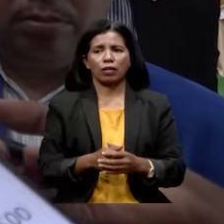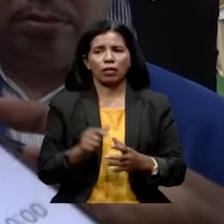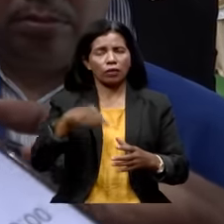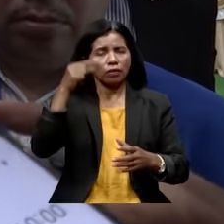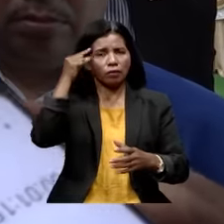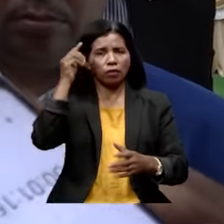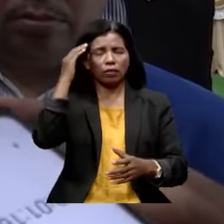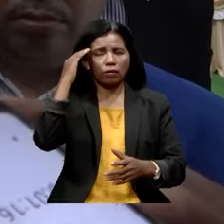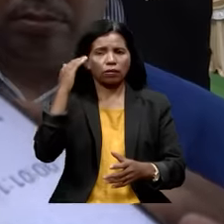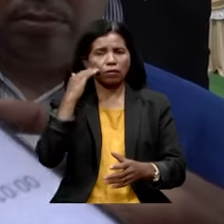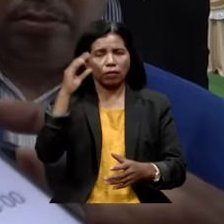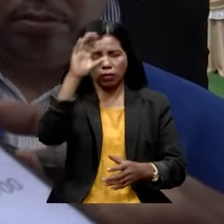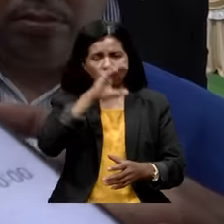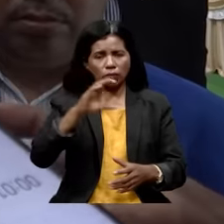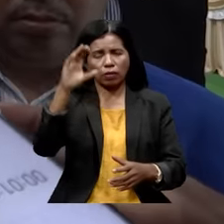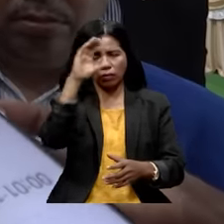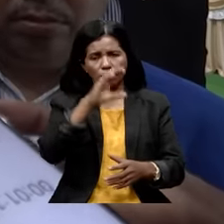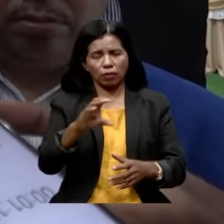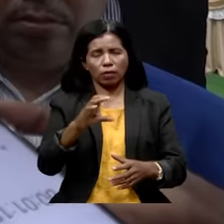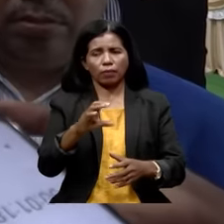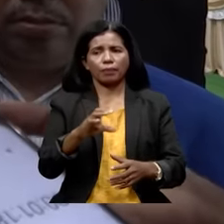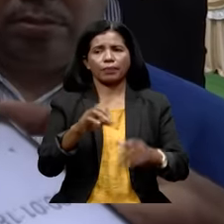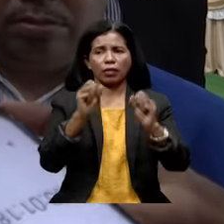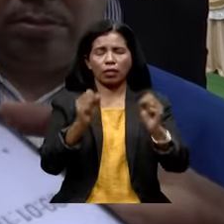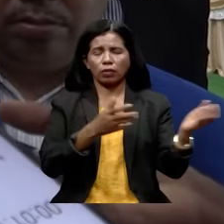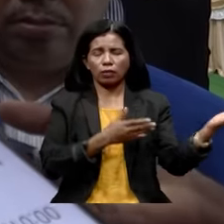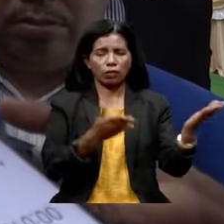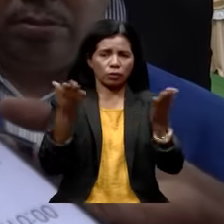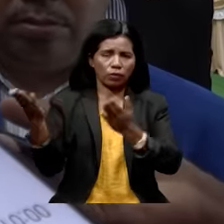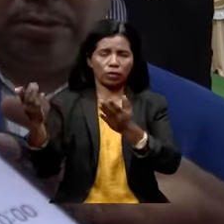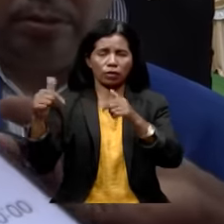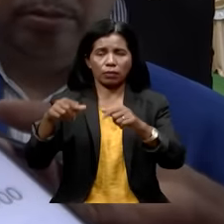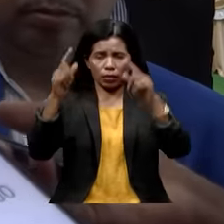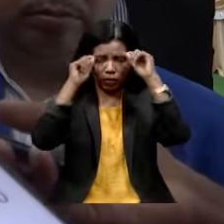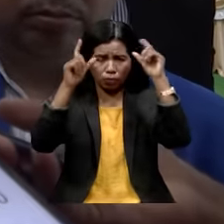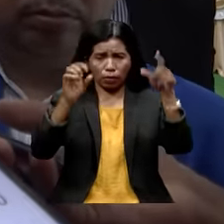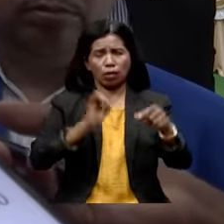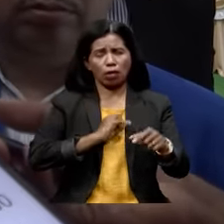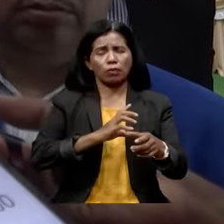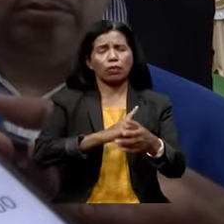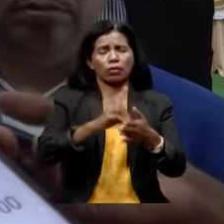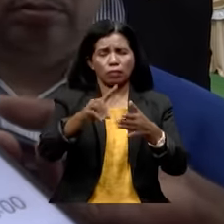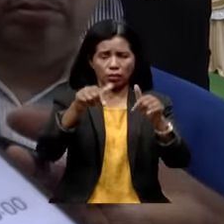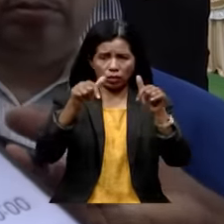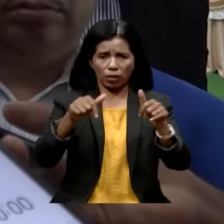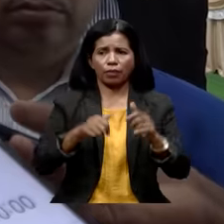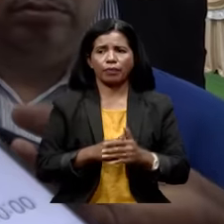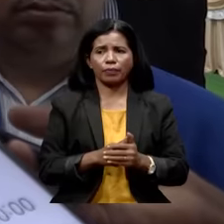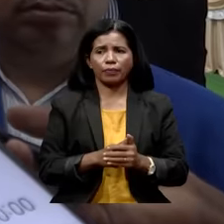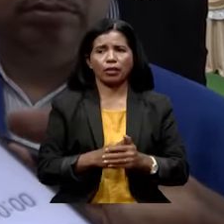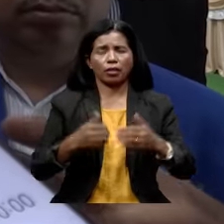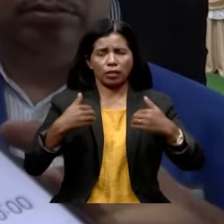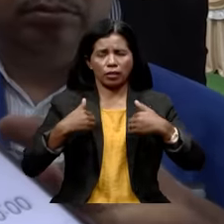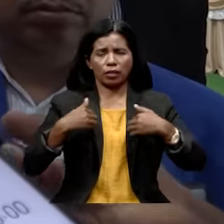Guvernu Korea, buka tuir hela bahodi deporta. Au hanoin iha semana inda dan larang, iha